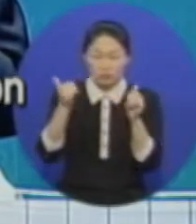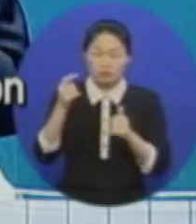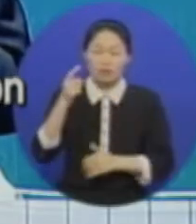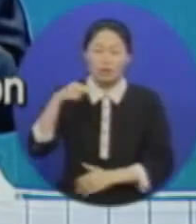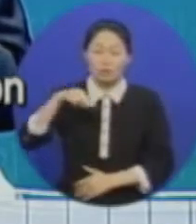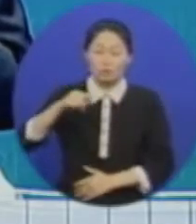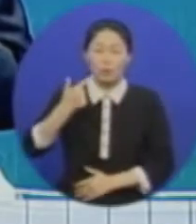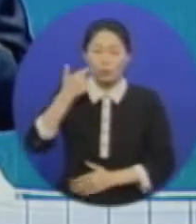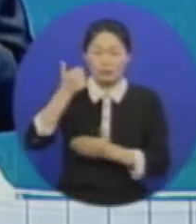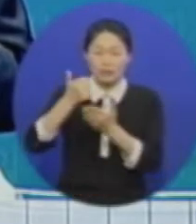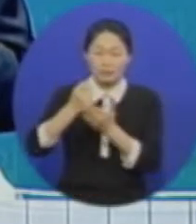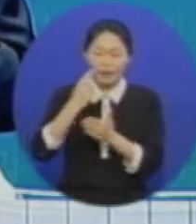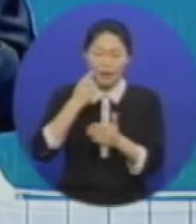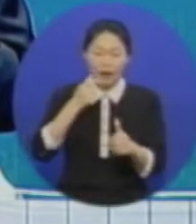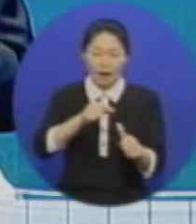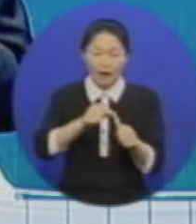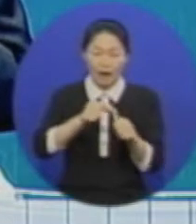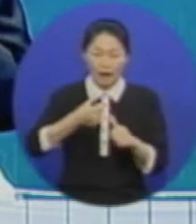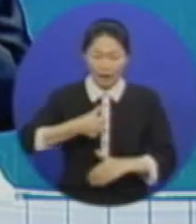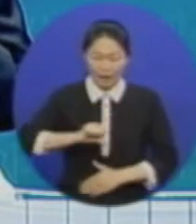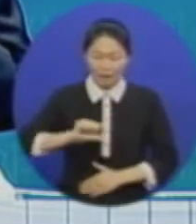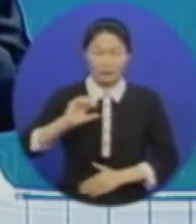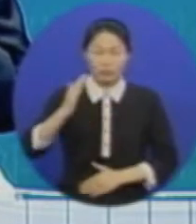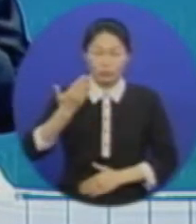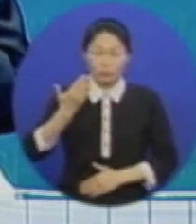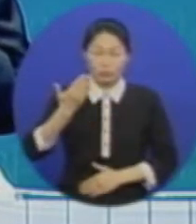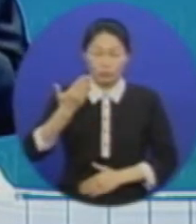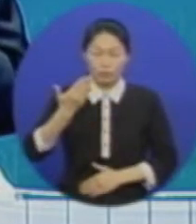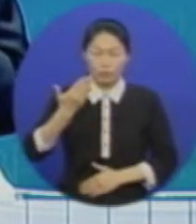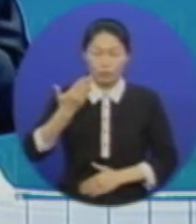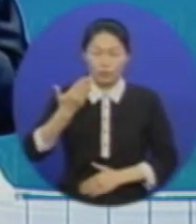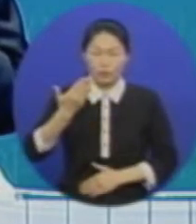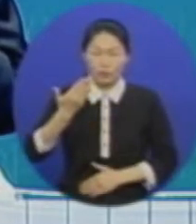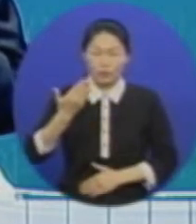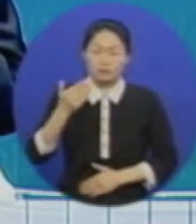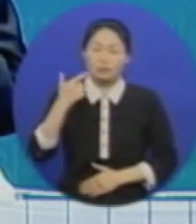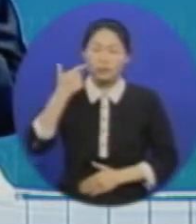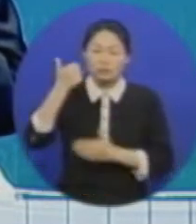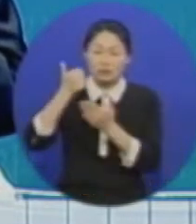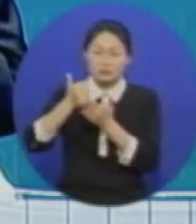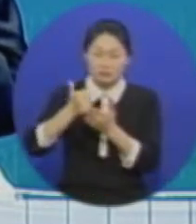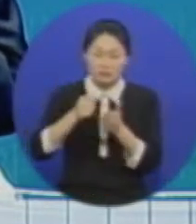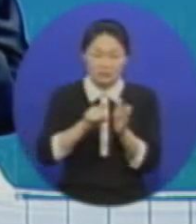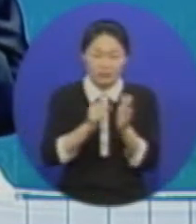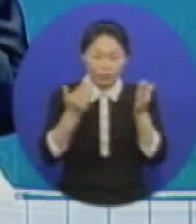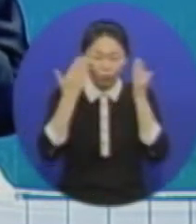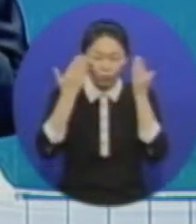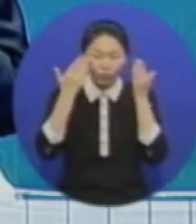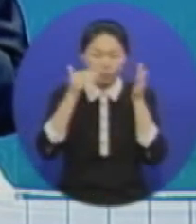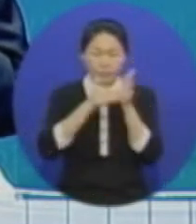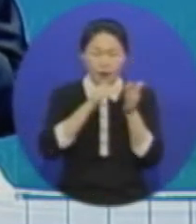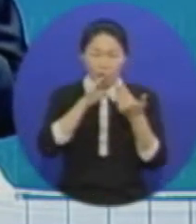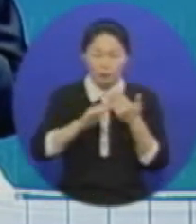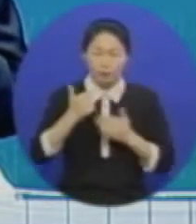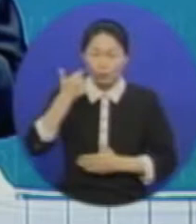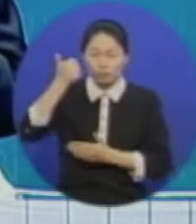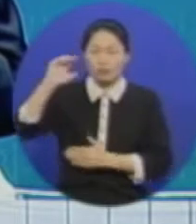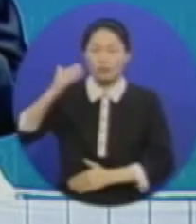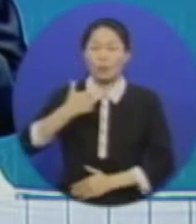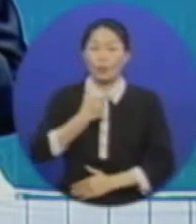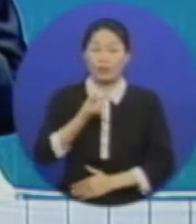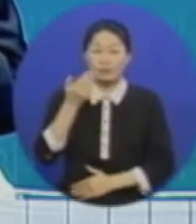되고 목사님은 그가 신학을 하고 목사가 되기를 원했지만 신학교를 다니기는